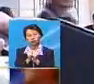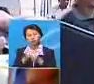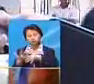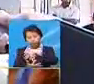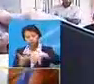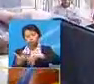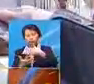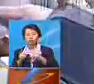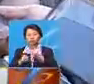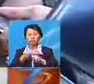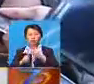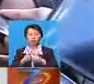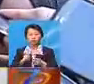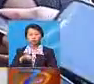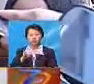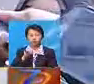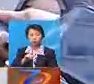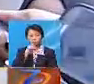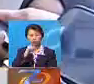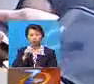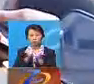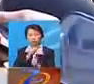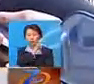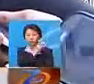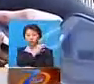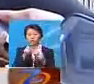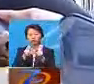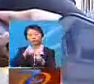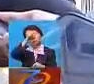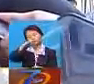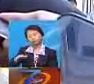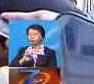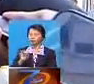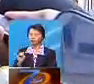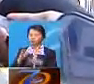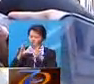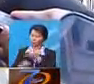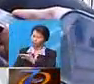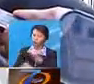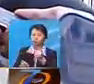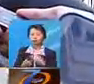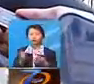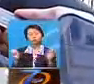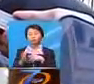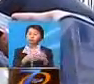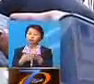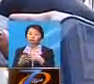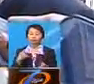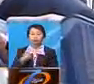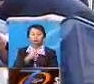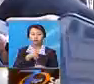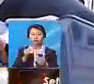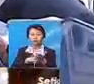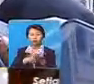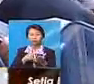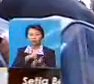pergaulan kawan-kawan. Memang dengan coach ke memang macam adik-beradik dia punya cara. Dia tak ada kisah walaupun kita orang ni